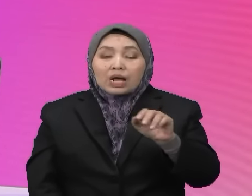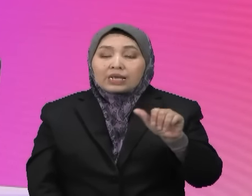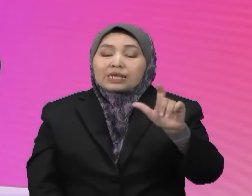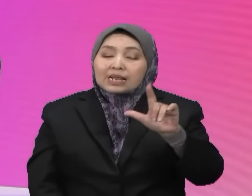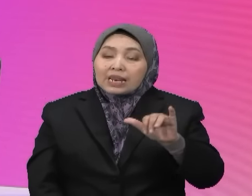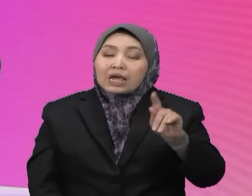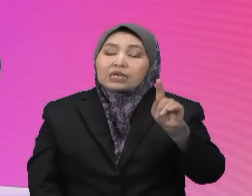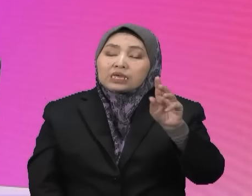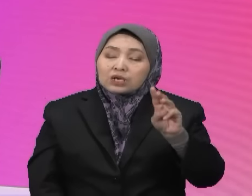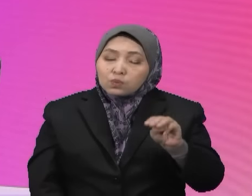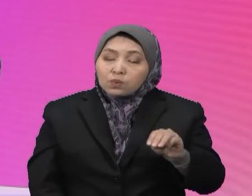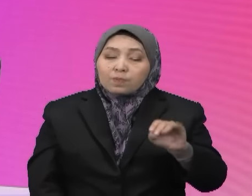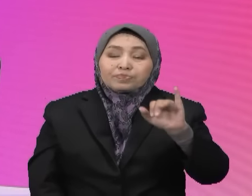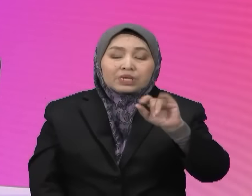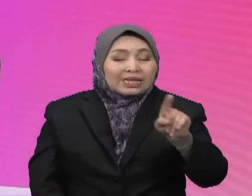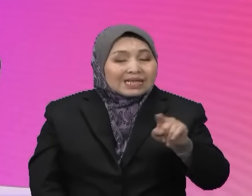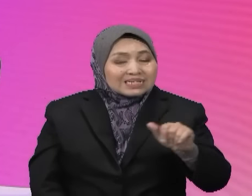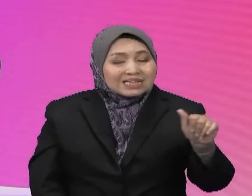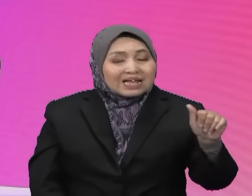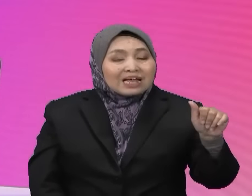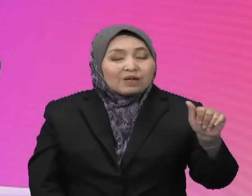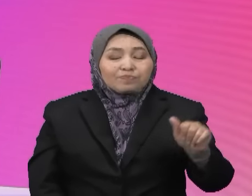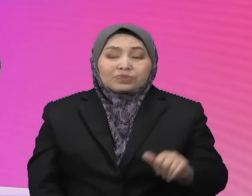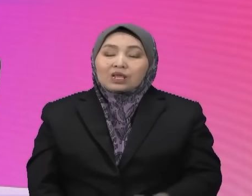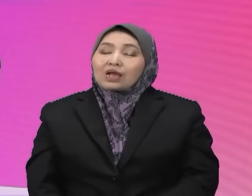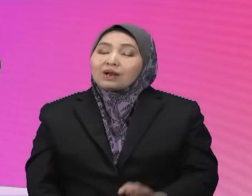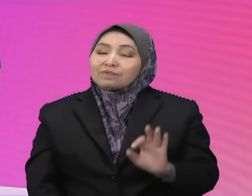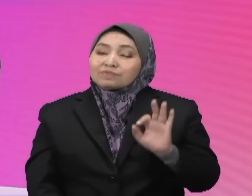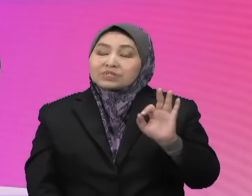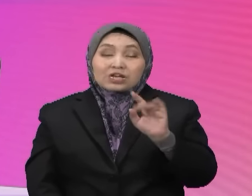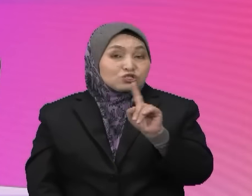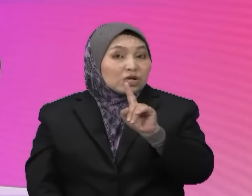Ya'tadhiruna ilaikum idha. Aiyuh. Jangan kita pegang.